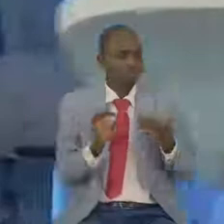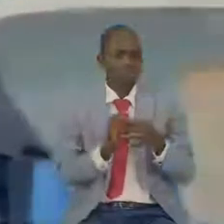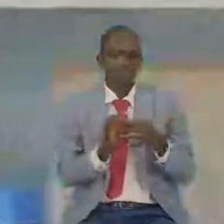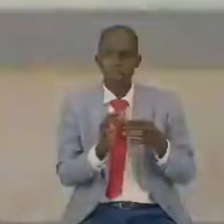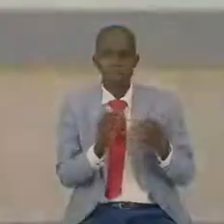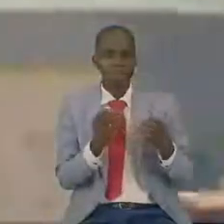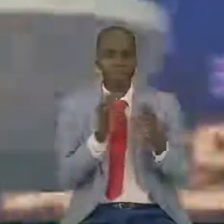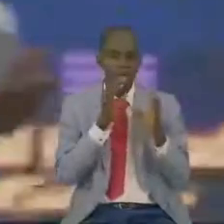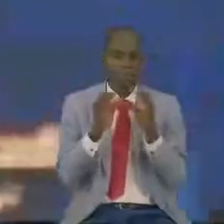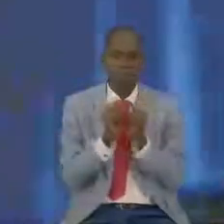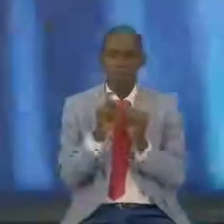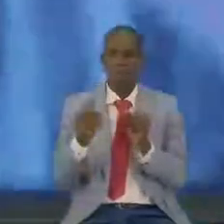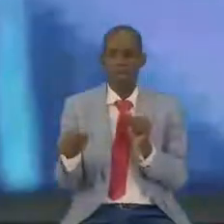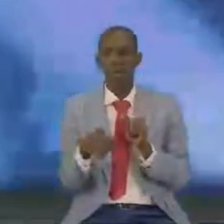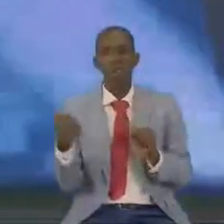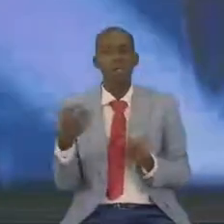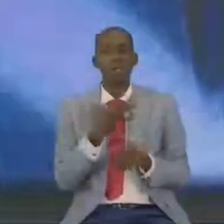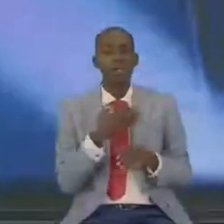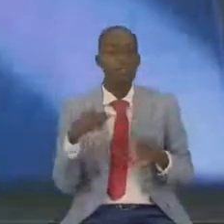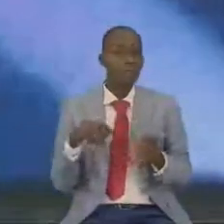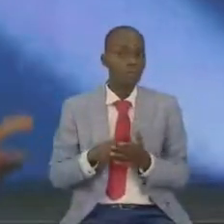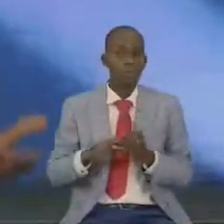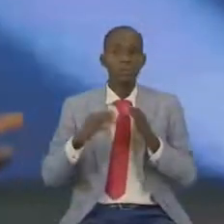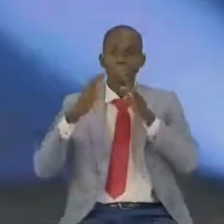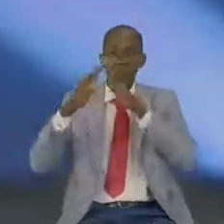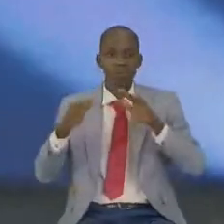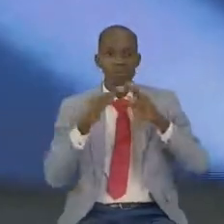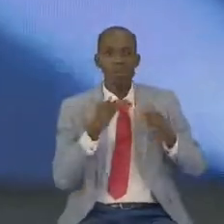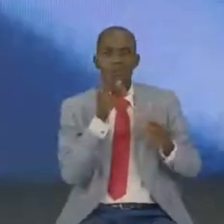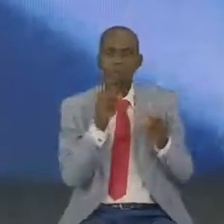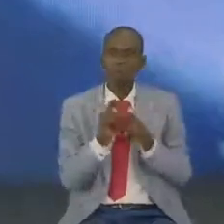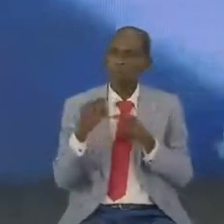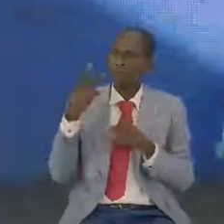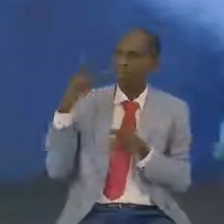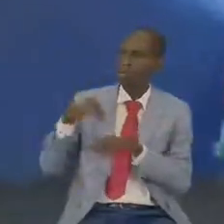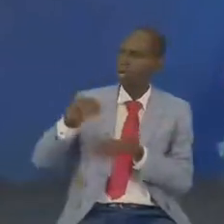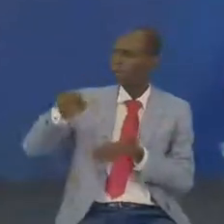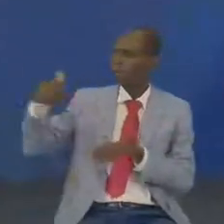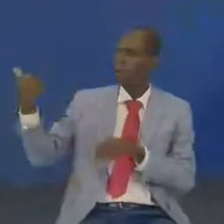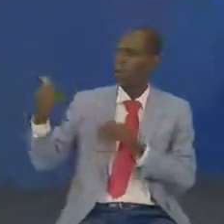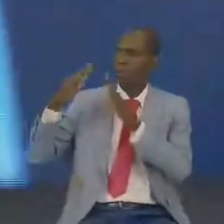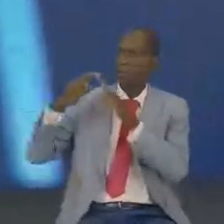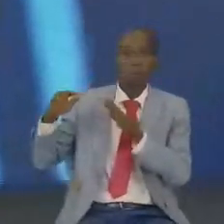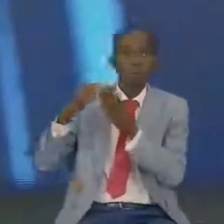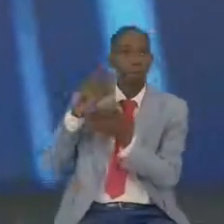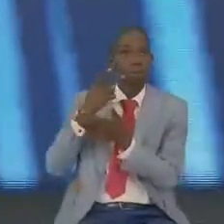Et cette communauté regarde aussi l'autre communauté est-ce que vous voyez